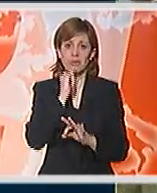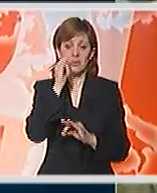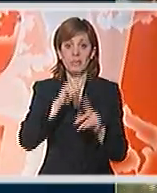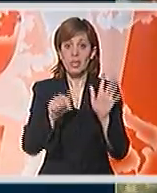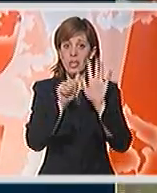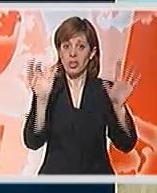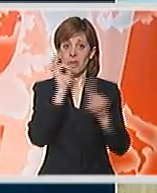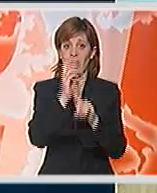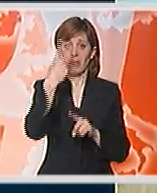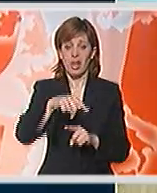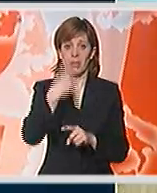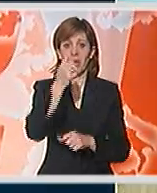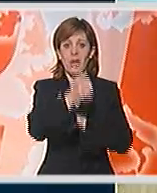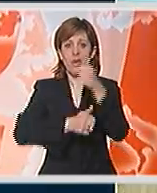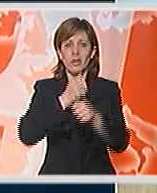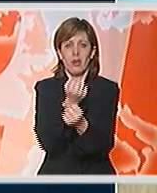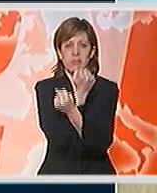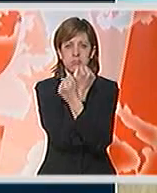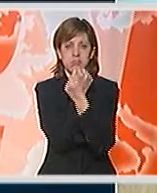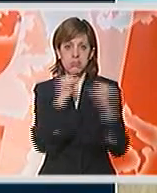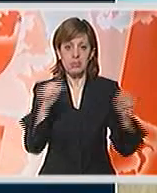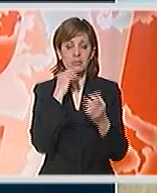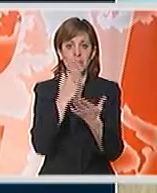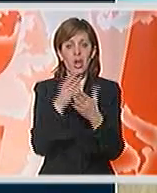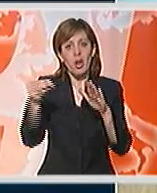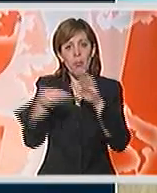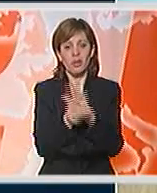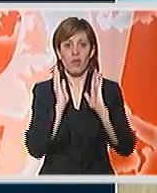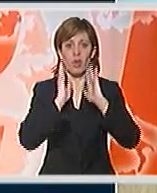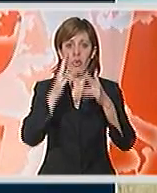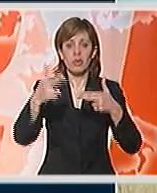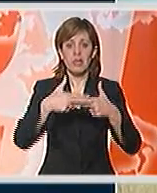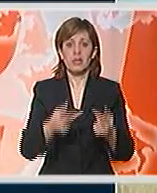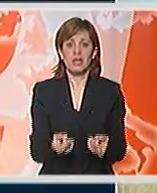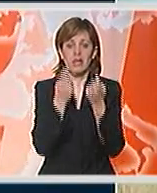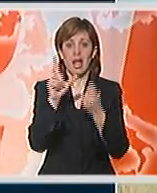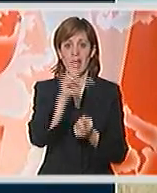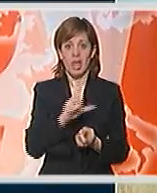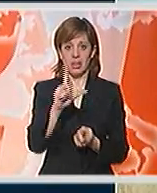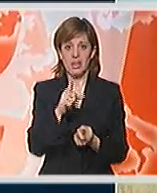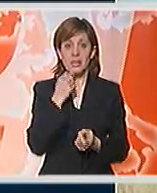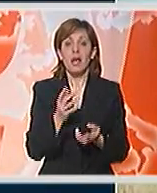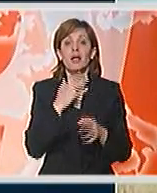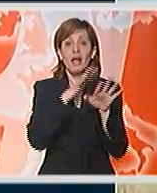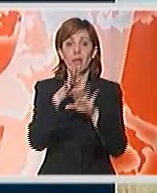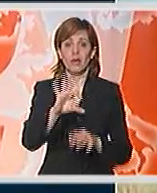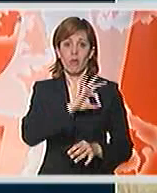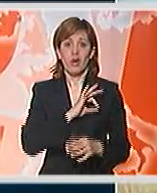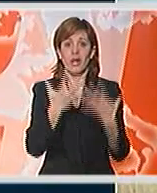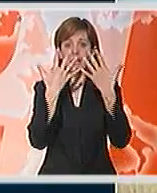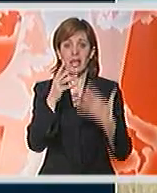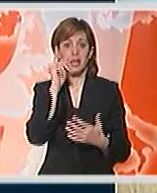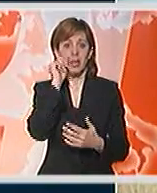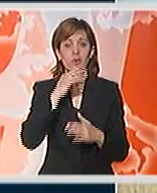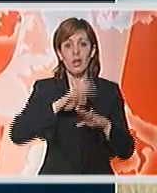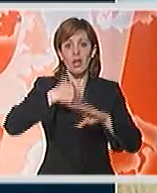16. februara 2001. godine na eksplozivnu napravu postavljenu na putu u blizini sela Livadice. U napadu je poginulo 10 osoba,